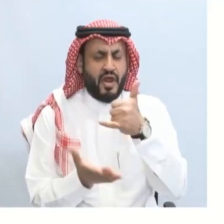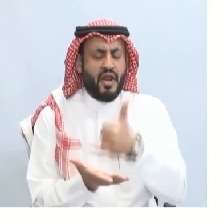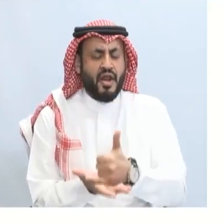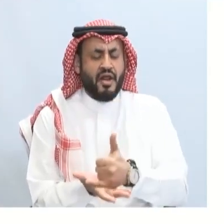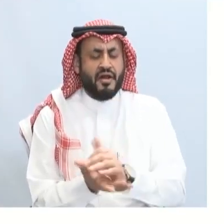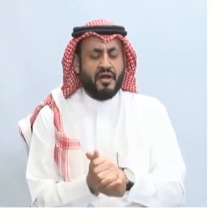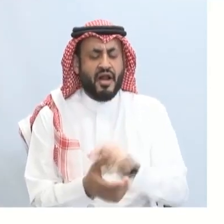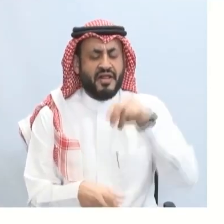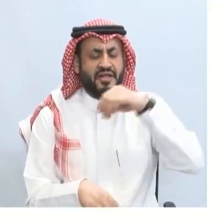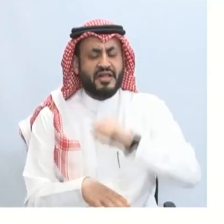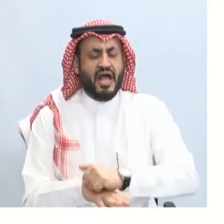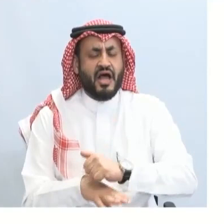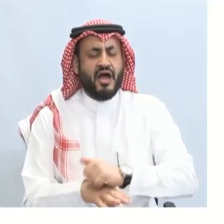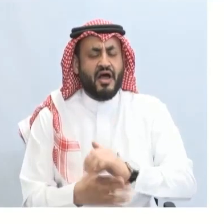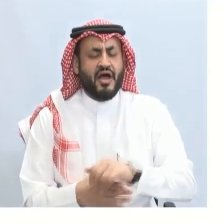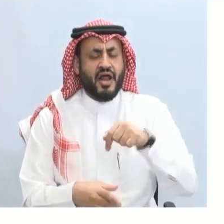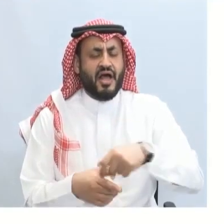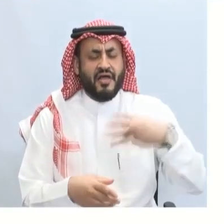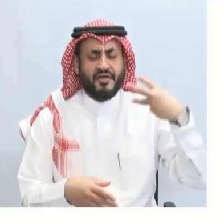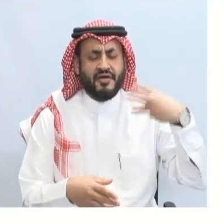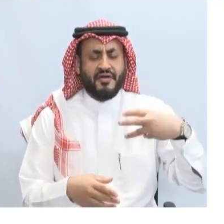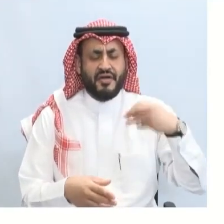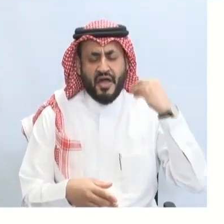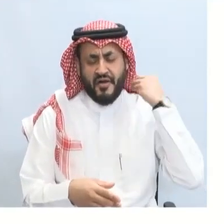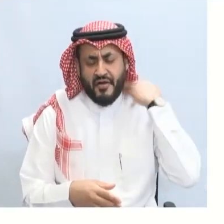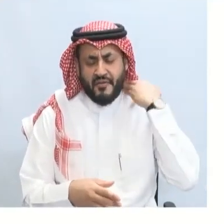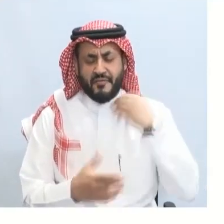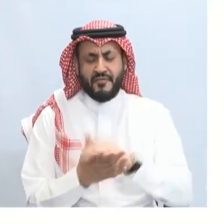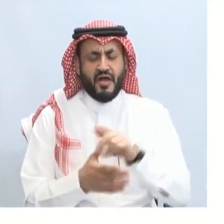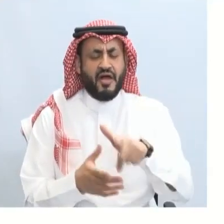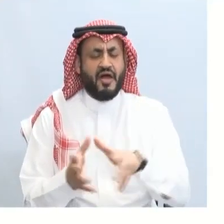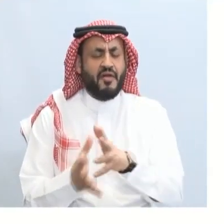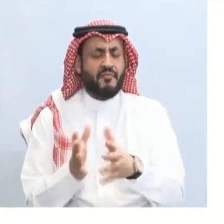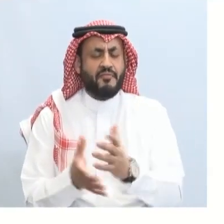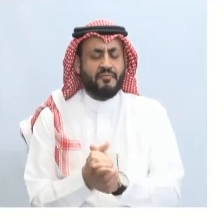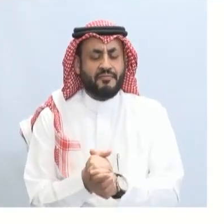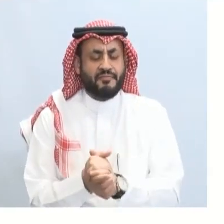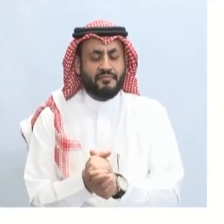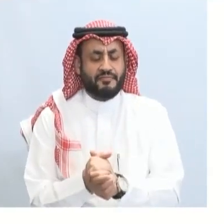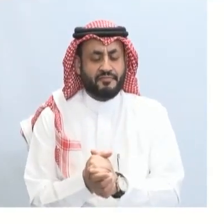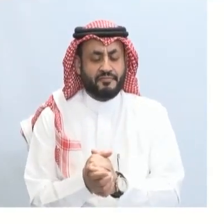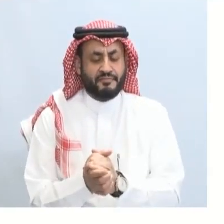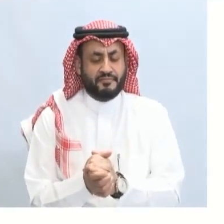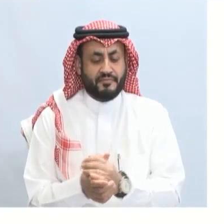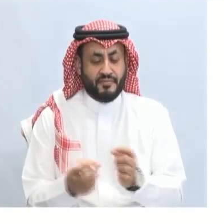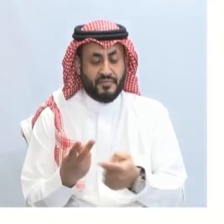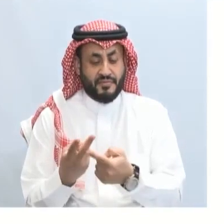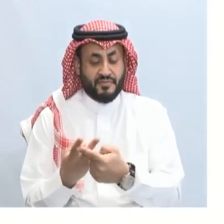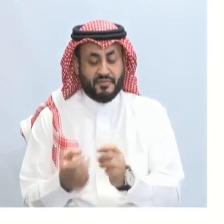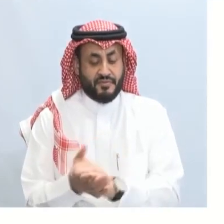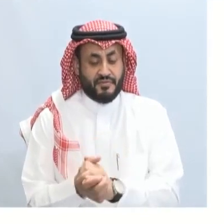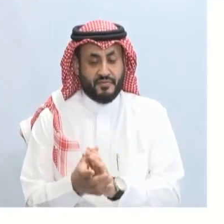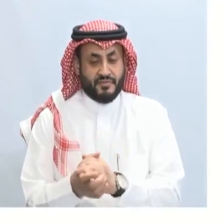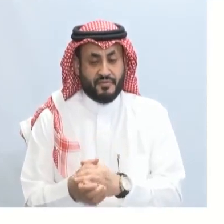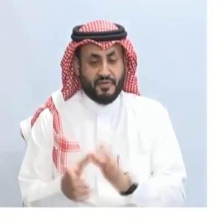المسؤول التي تقع على عاتق الشركه في هذا الموقف تجاه كل من